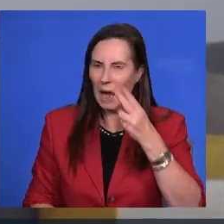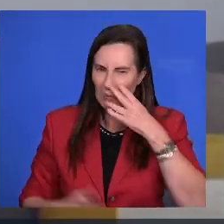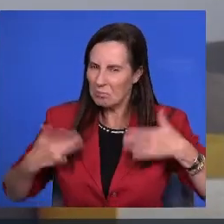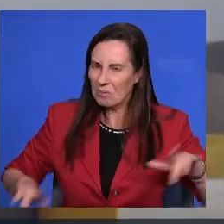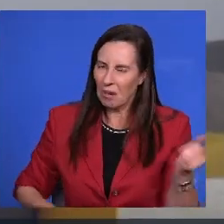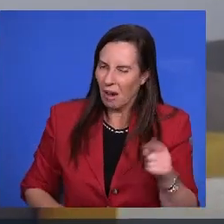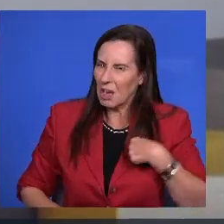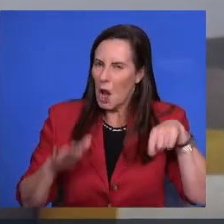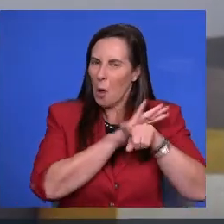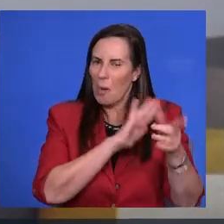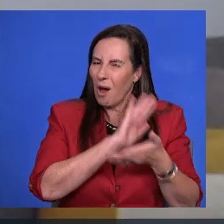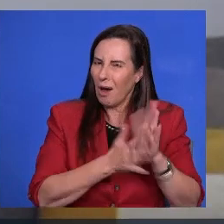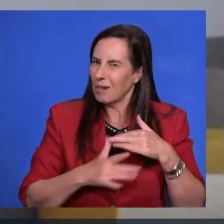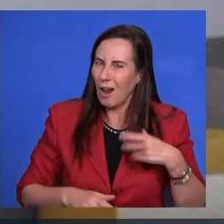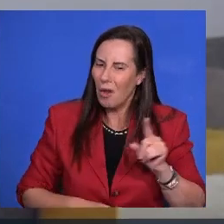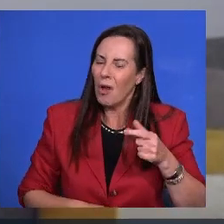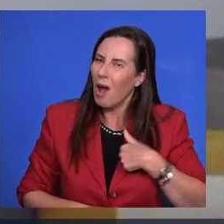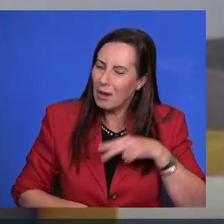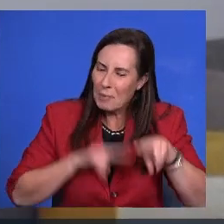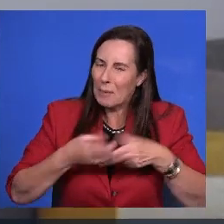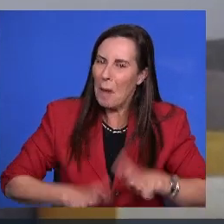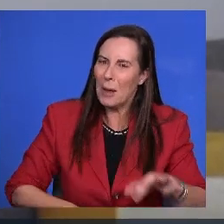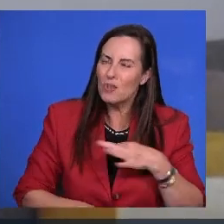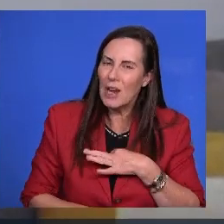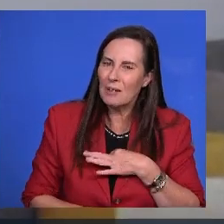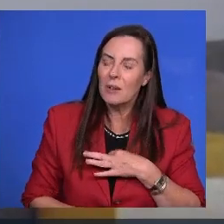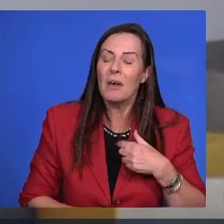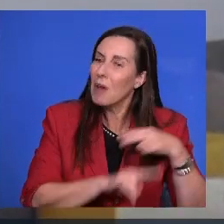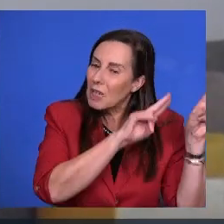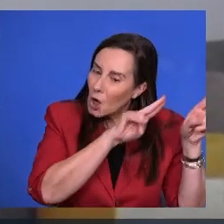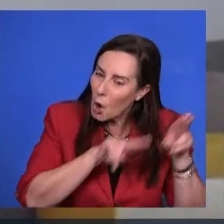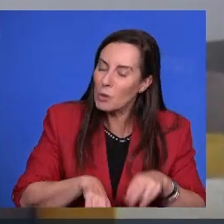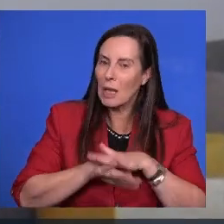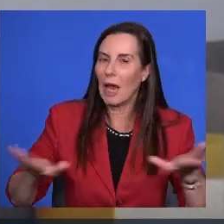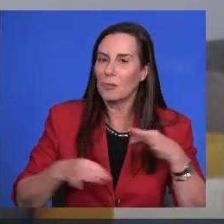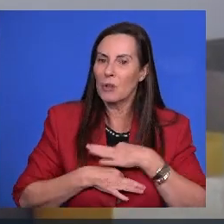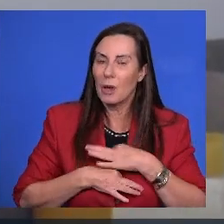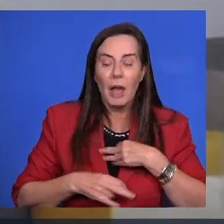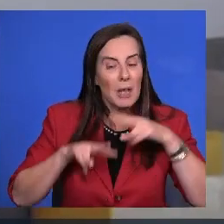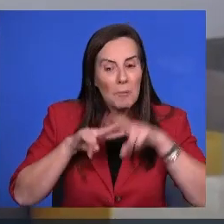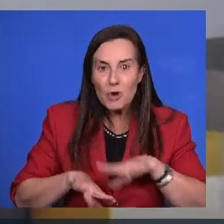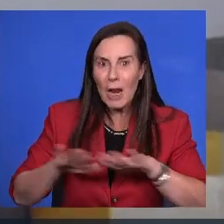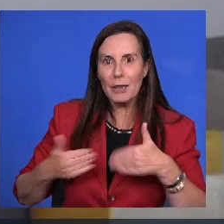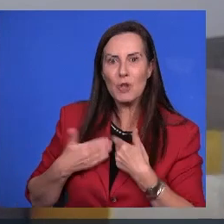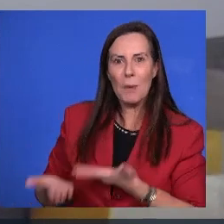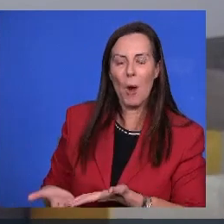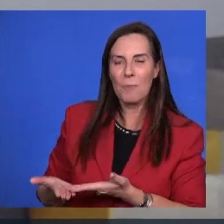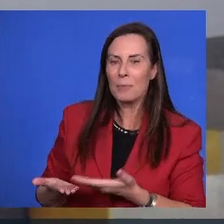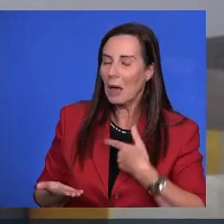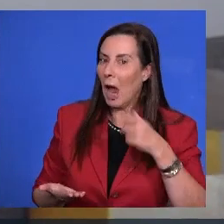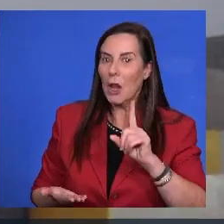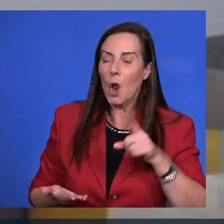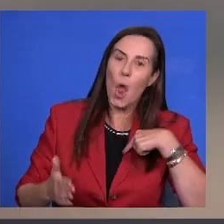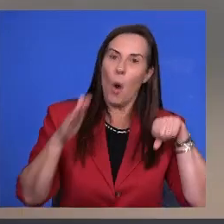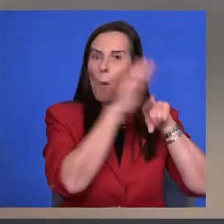משום דבר, אני הולכת לטפל בילד ואני חוזרת פה לילדים שלי, אני משאירה פה ילדים. אני לא מתכוננת לברוח, אין לי